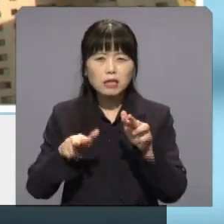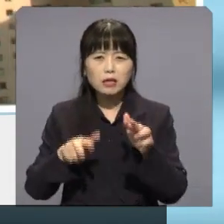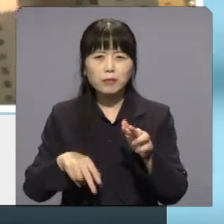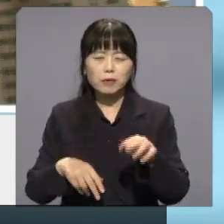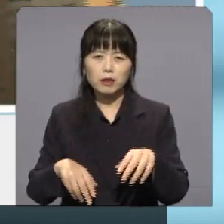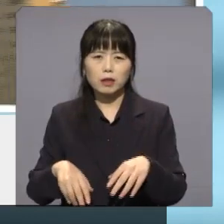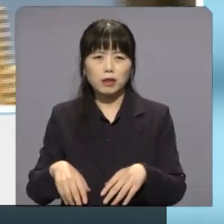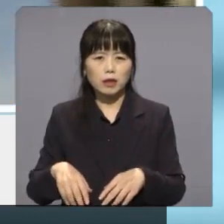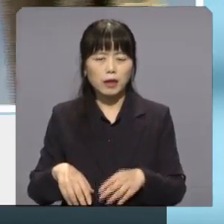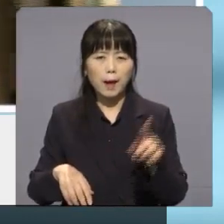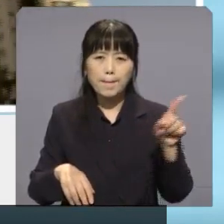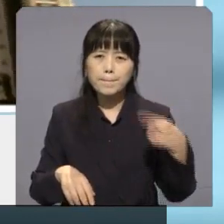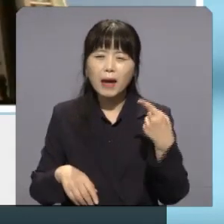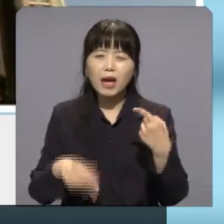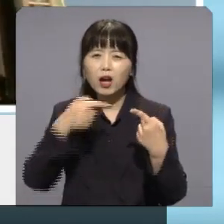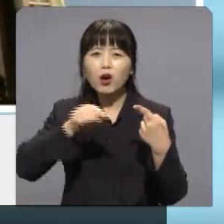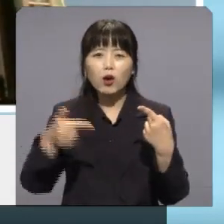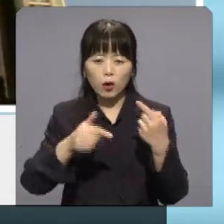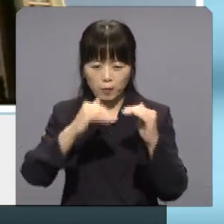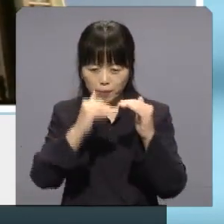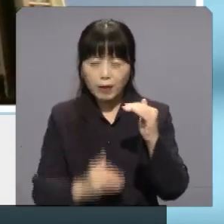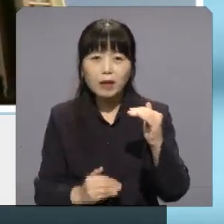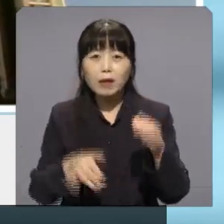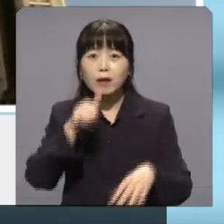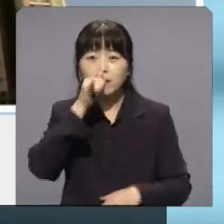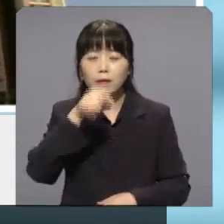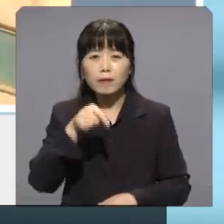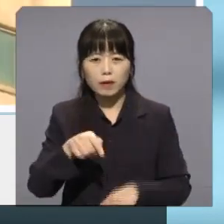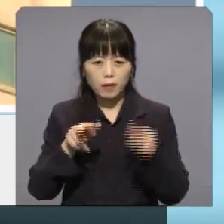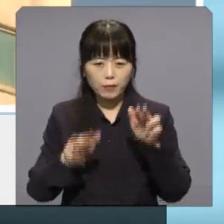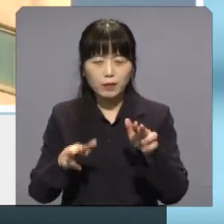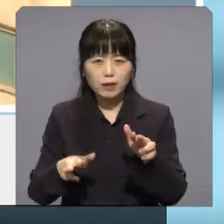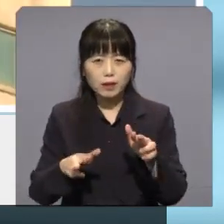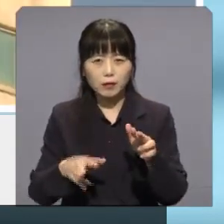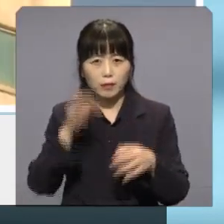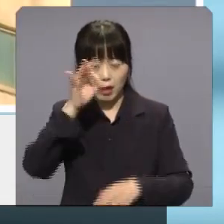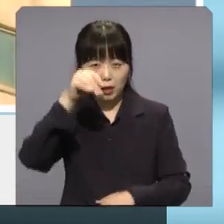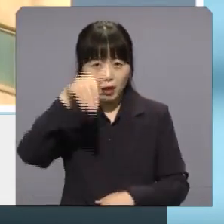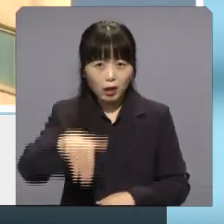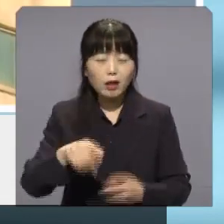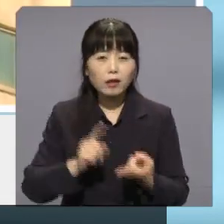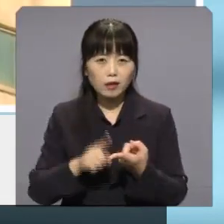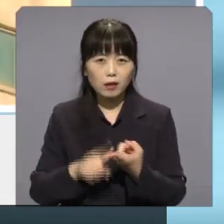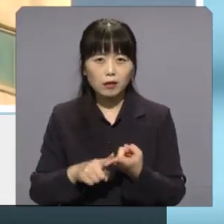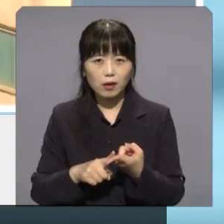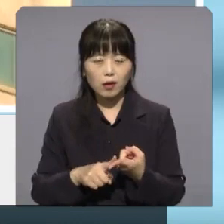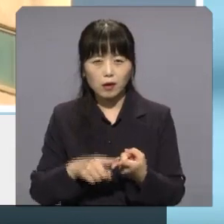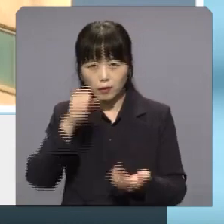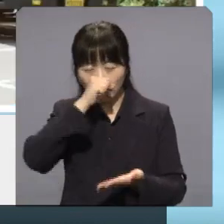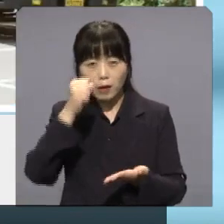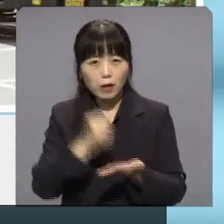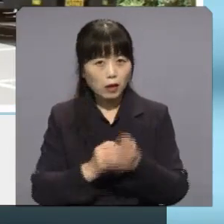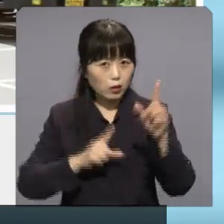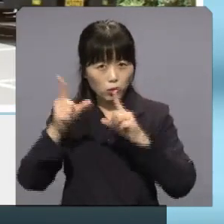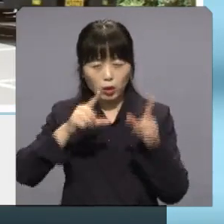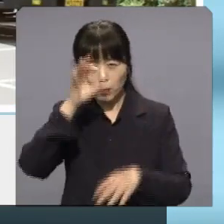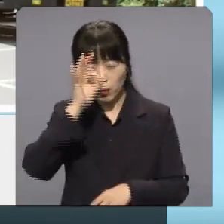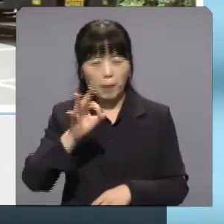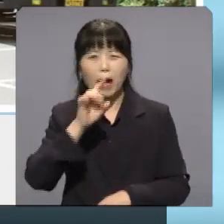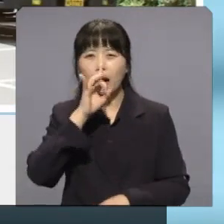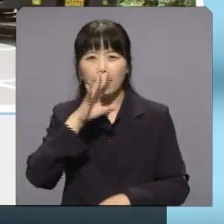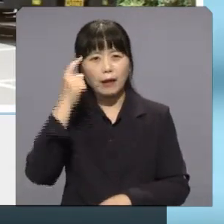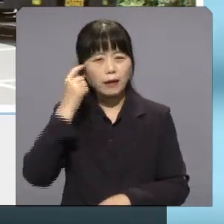100원이 미만으로 좀 내려와 보내 그래서 지금 가격 하락세를 이게 정상적인 추세로 보시면 안